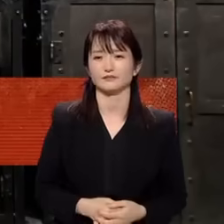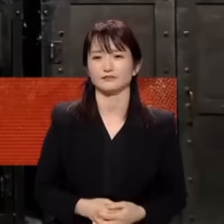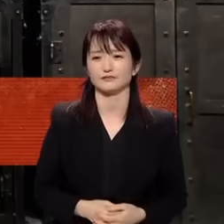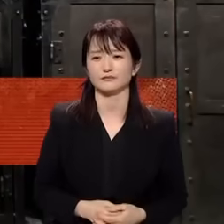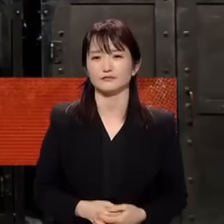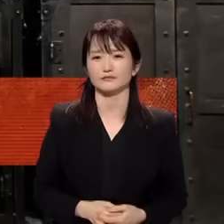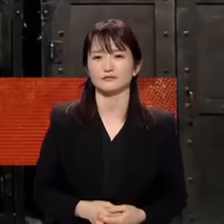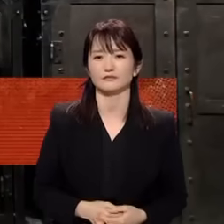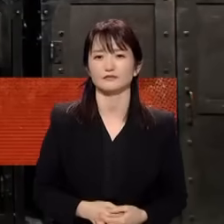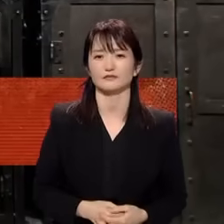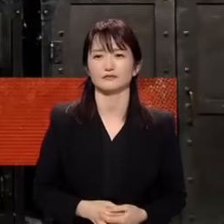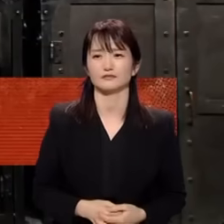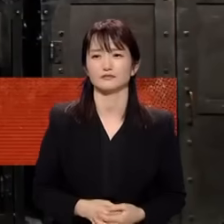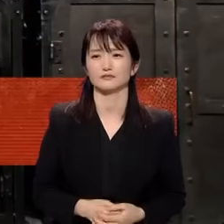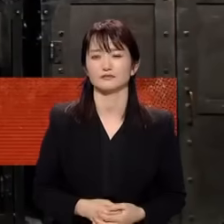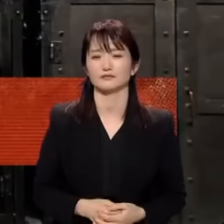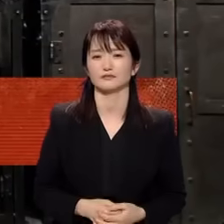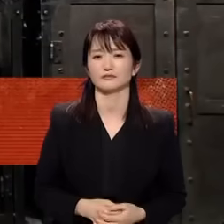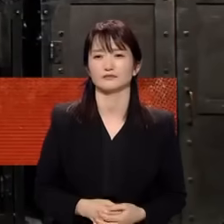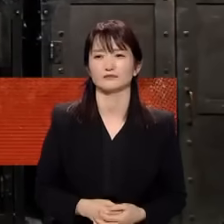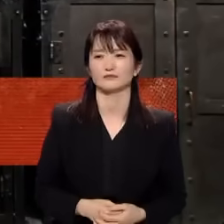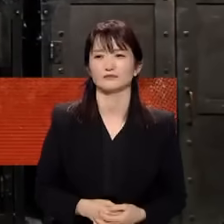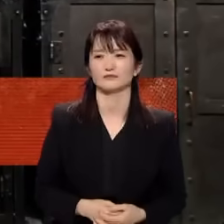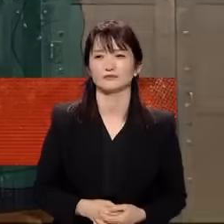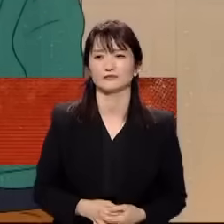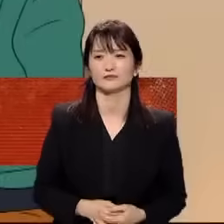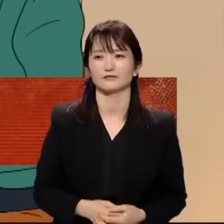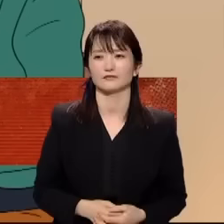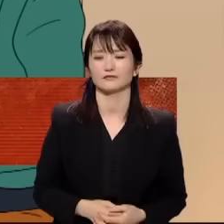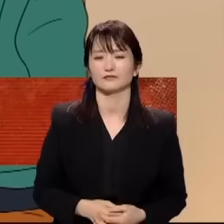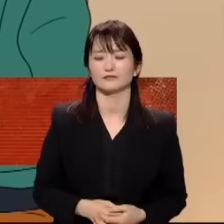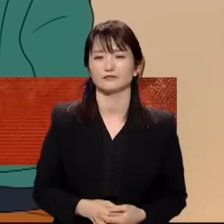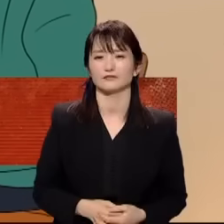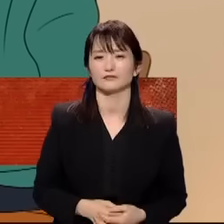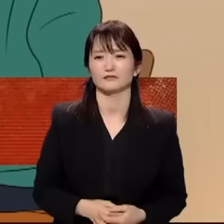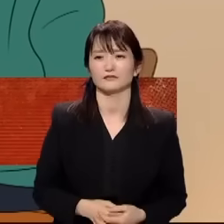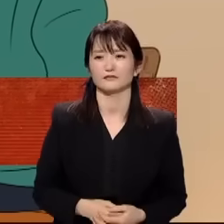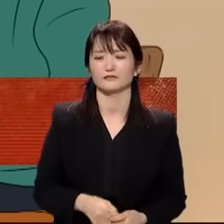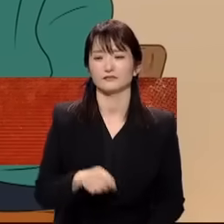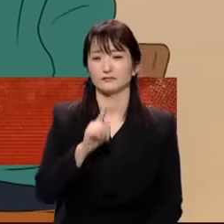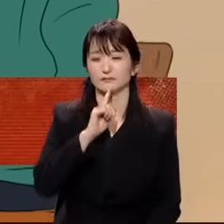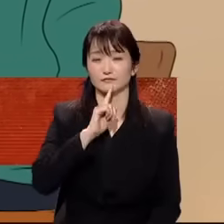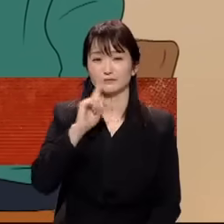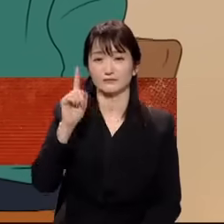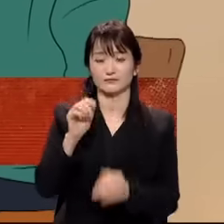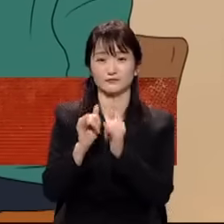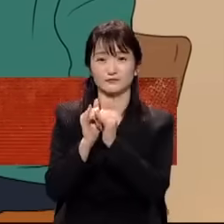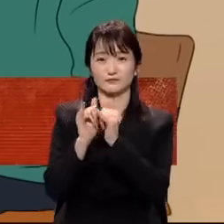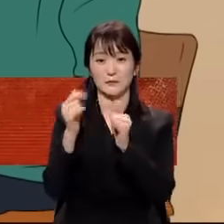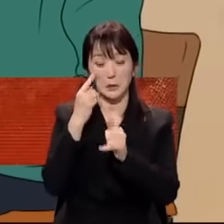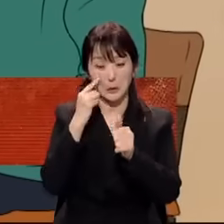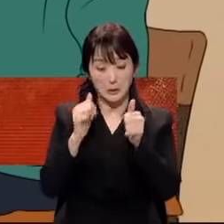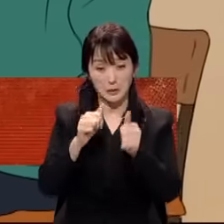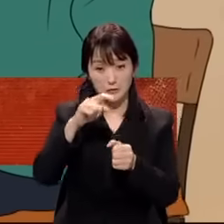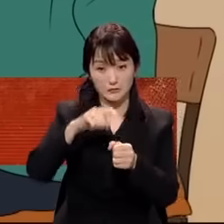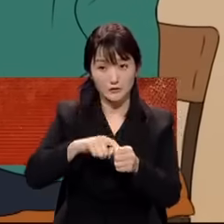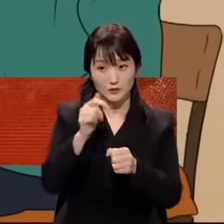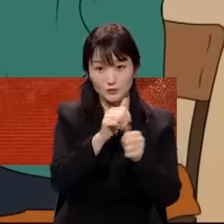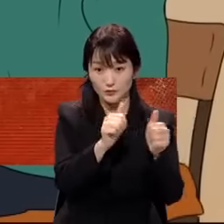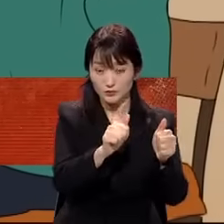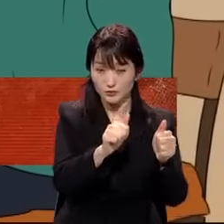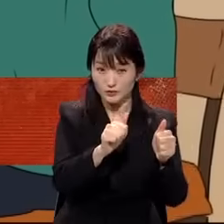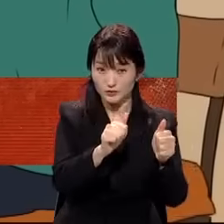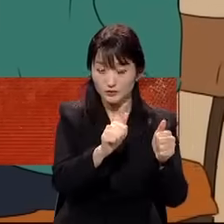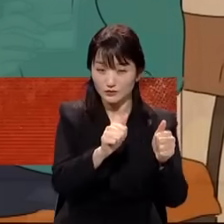아니 저 제보자 아마 사건반장 쪽에서 제보자 신원보호를 해서 직업을 변호사로 바꿨을 거예요. 맞습니다. 적어도 변호사가 저런